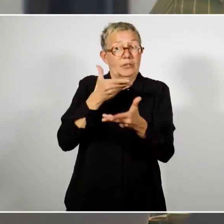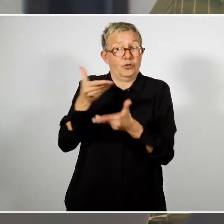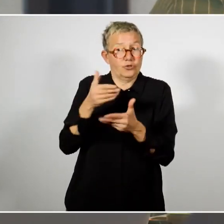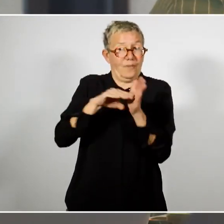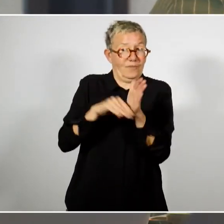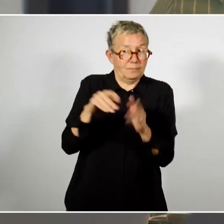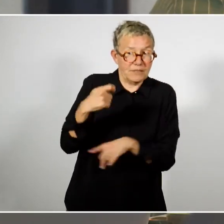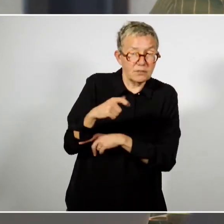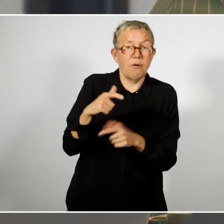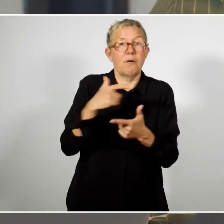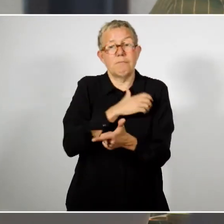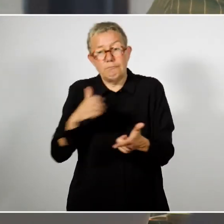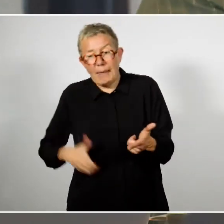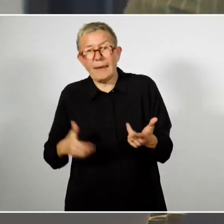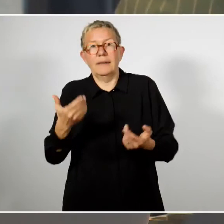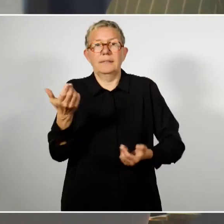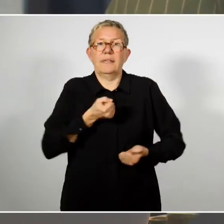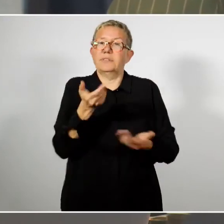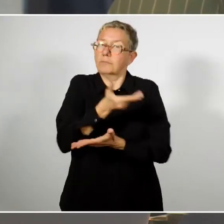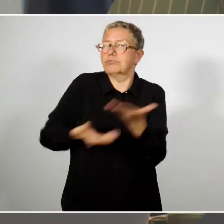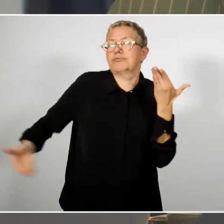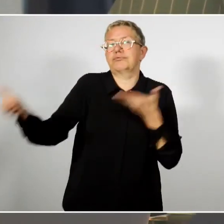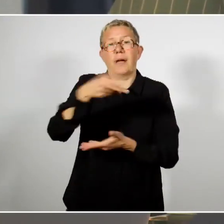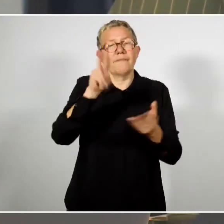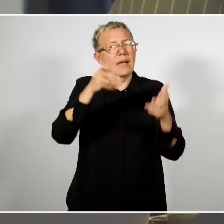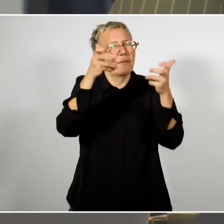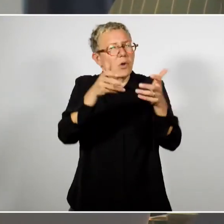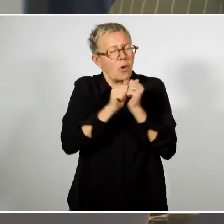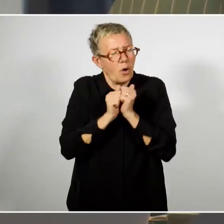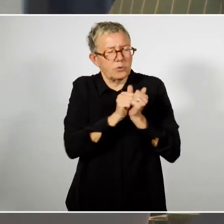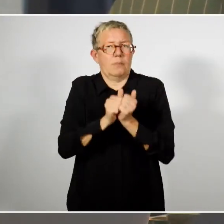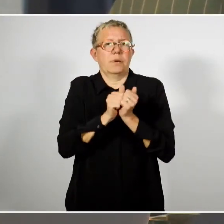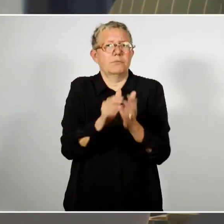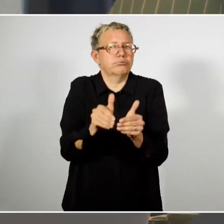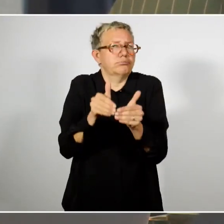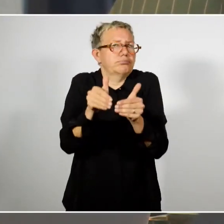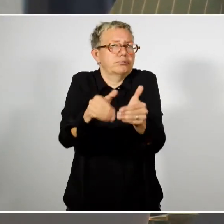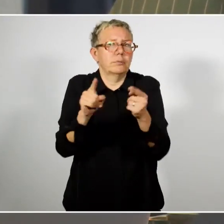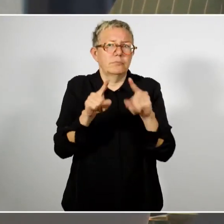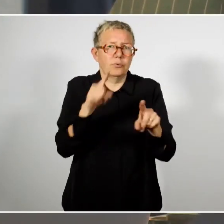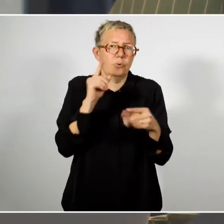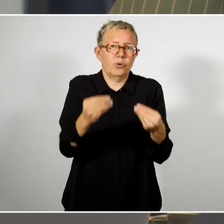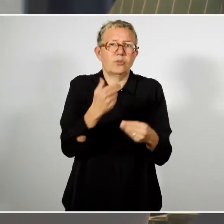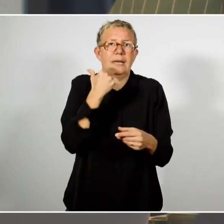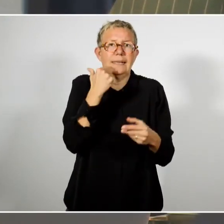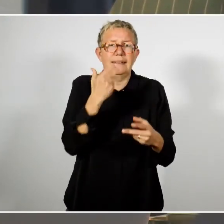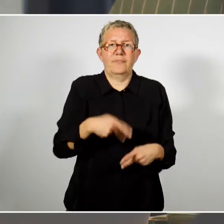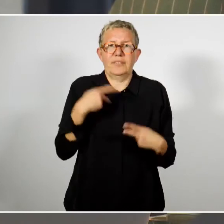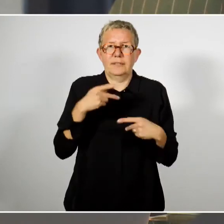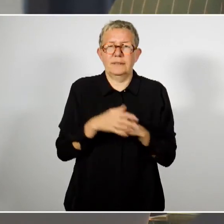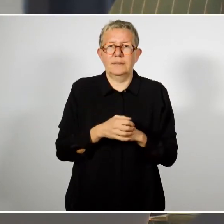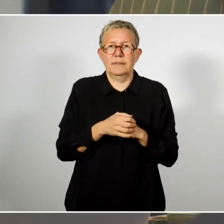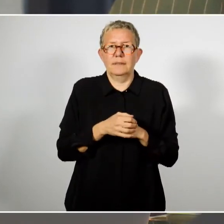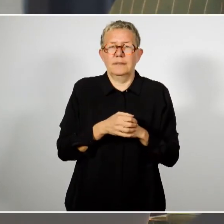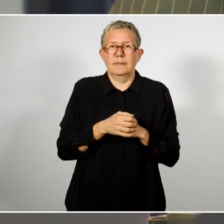maires, les services, et une vraie volonté partagée d'avancer ensemble au service de la qualité de vie. Vous vous souvenez peut-être de